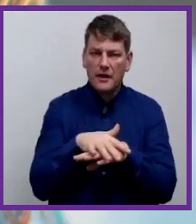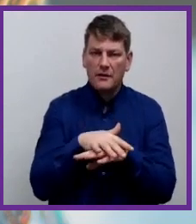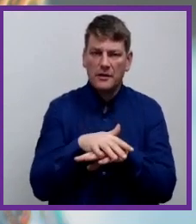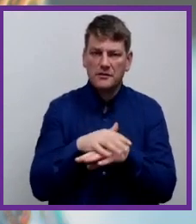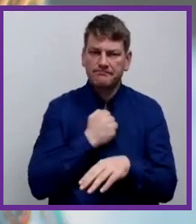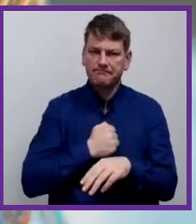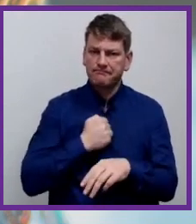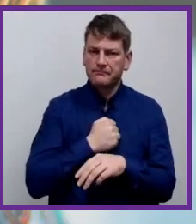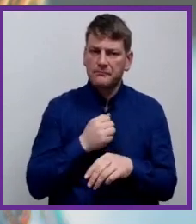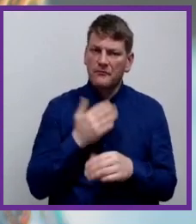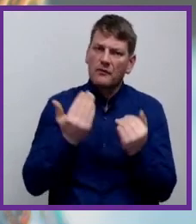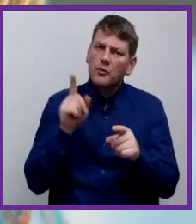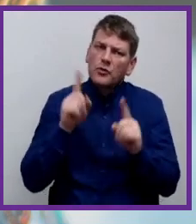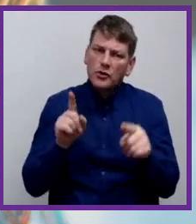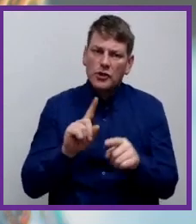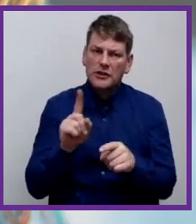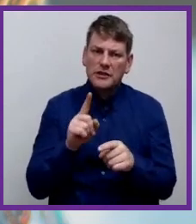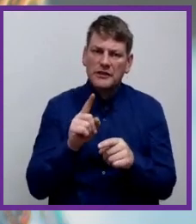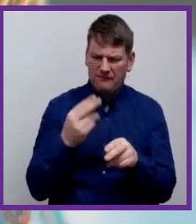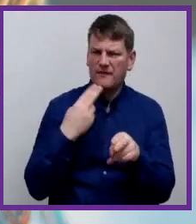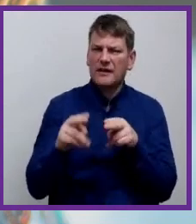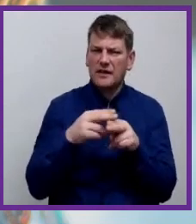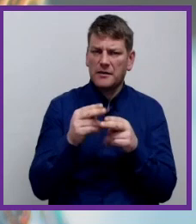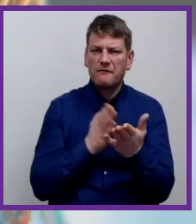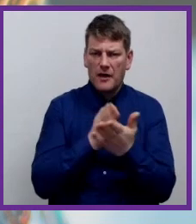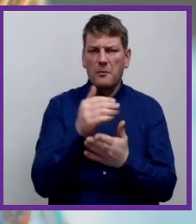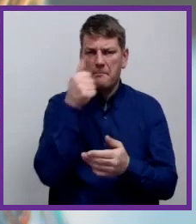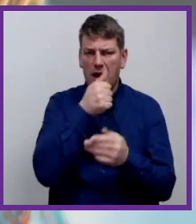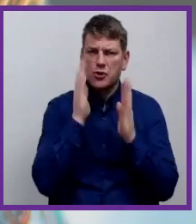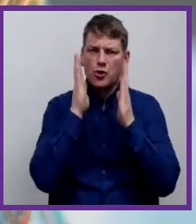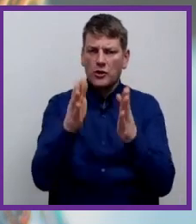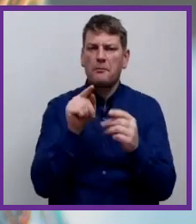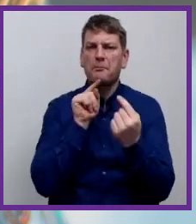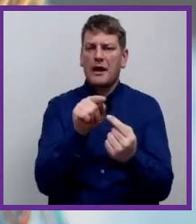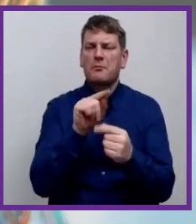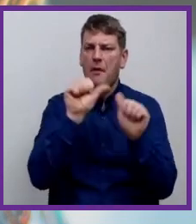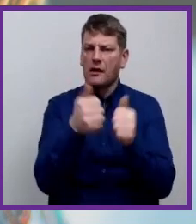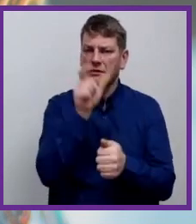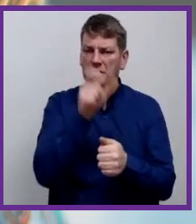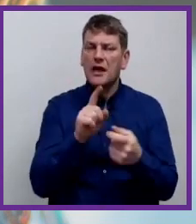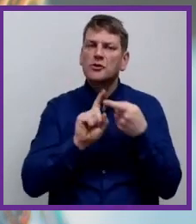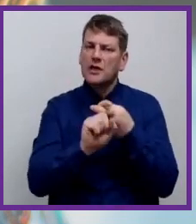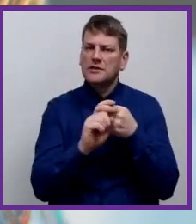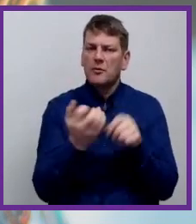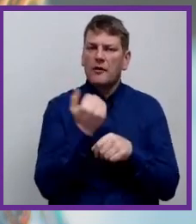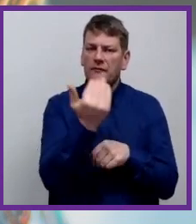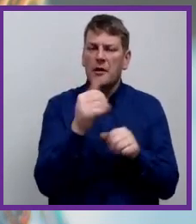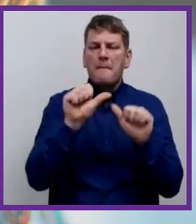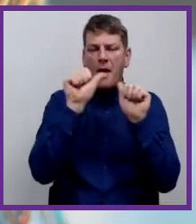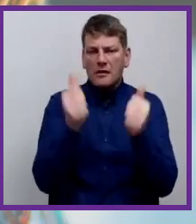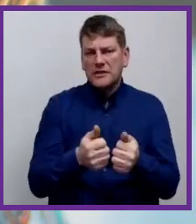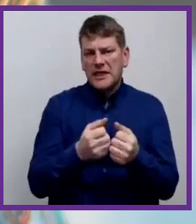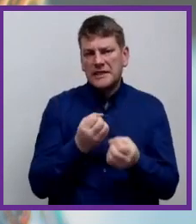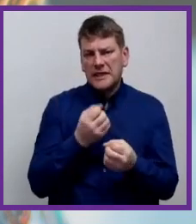nu, tā varbūt dažreiz diezgan vardarbīgi vērš pat personiski pret mākslinieku saistībā ar viņa mākslinieckās